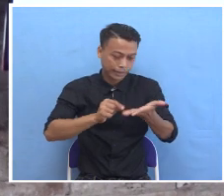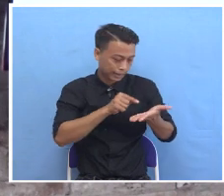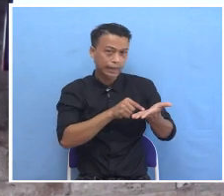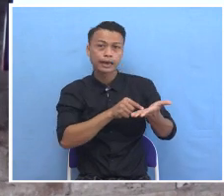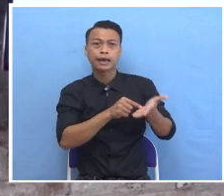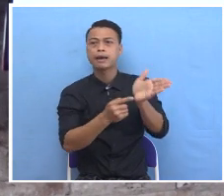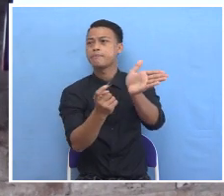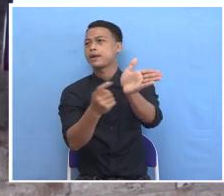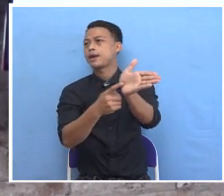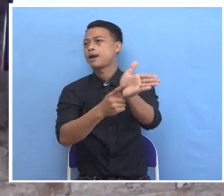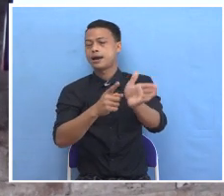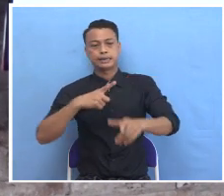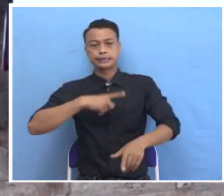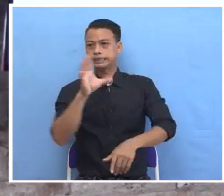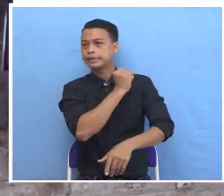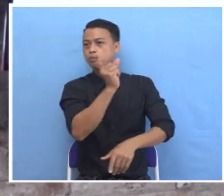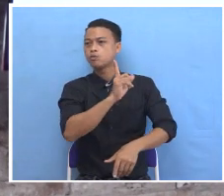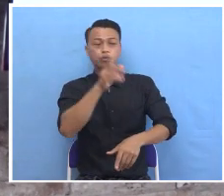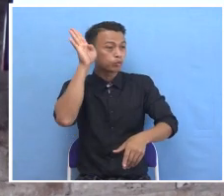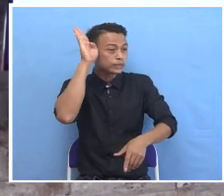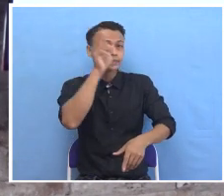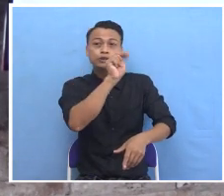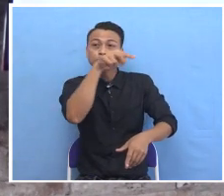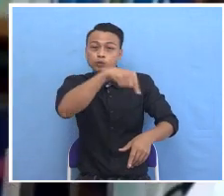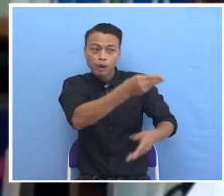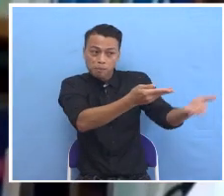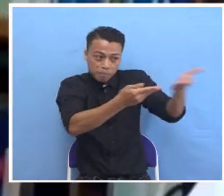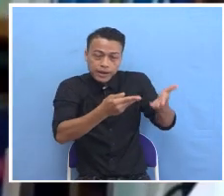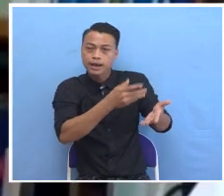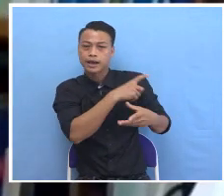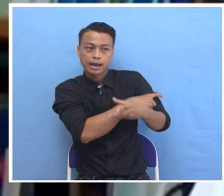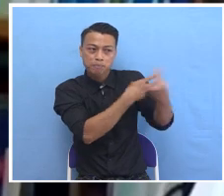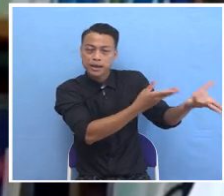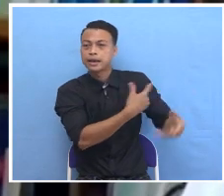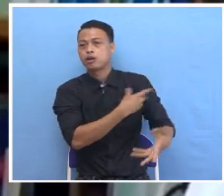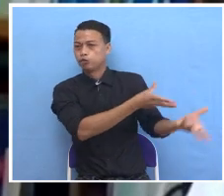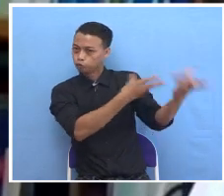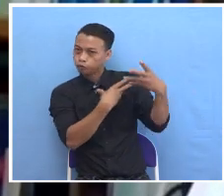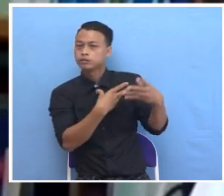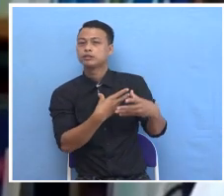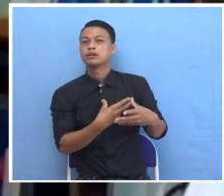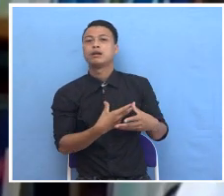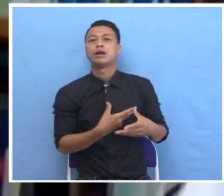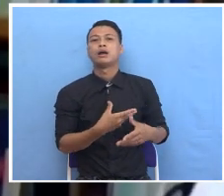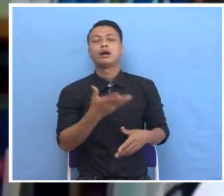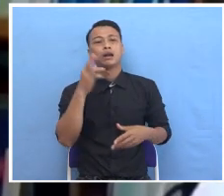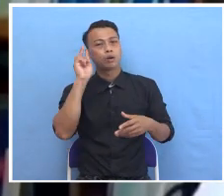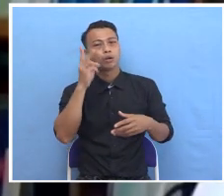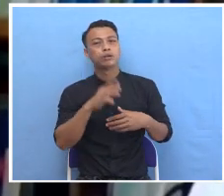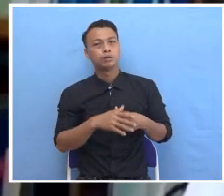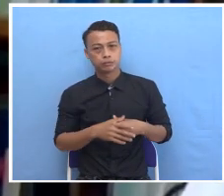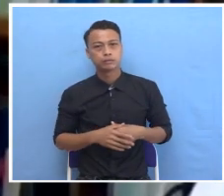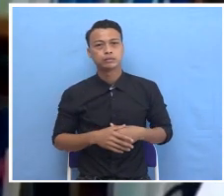နုဆိုတဲ့နိုင်ငံတော်အကြီးအကဲနဲ့တက်တယ်တွဲအာဏာသိမ်းတယ်ဒုတိယတစ်ခုကတော့တတိစတိသားမှာပါတာအာနာသိန်းတာတက်